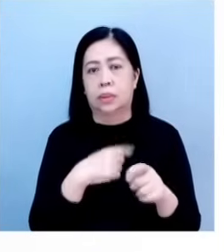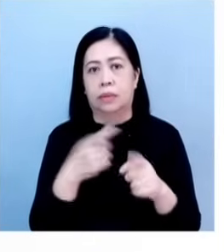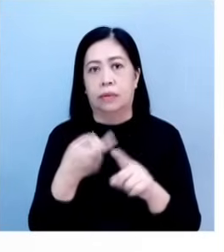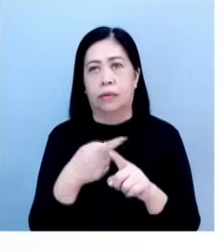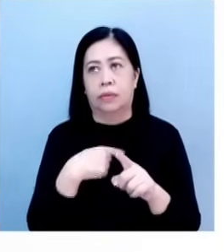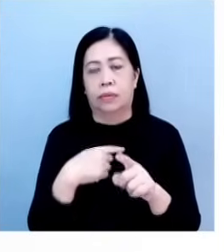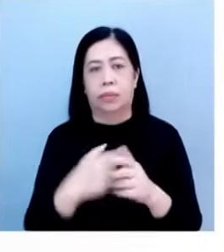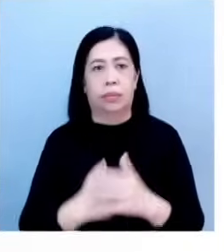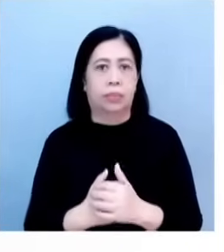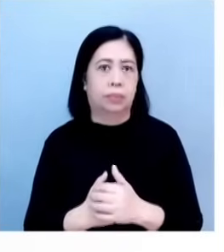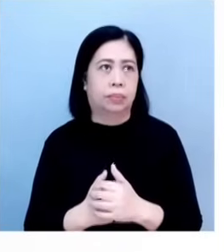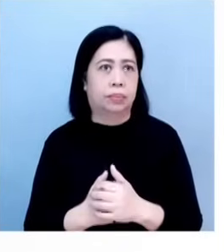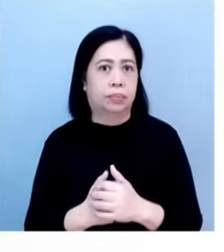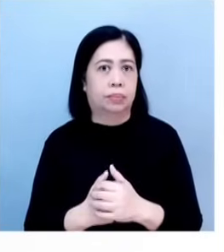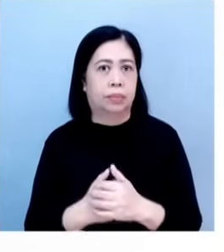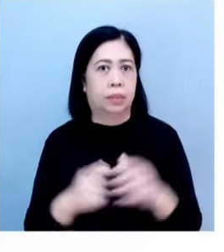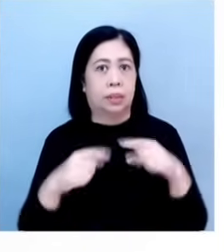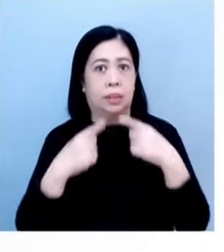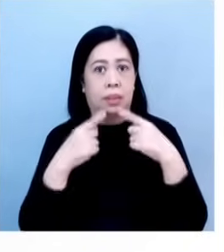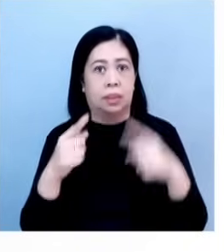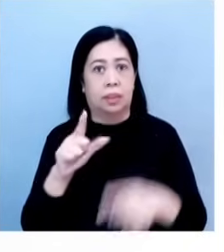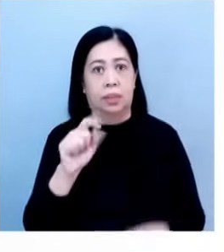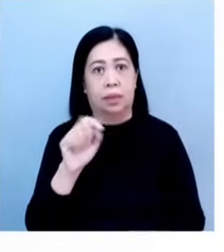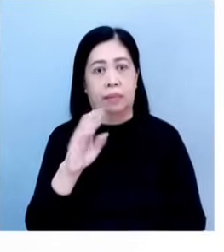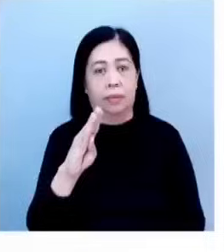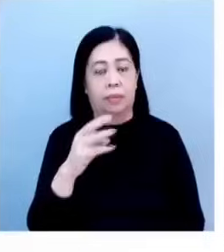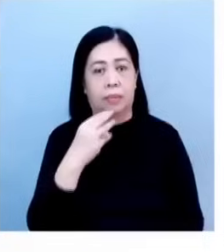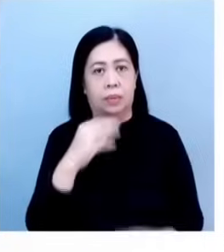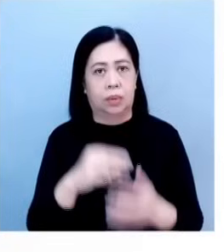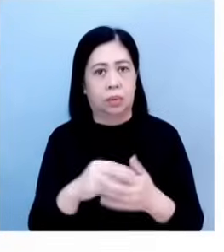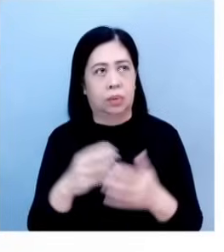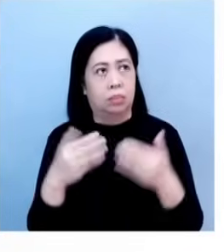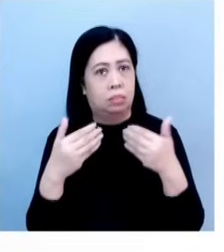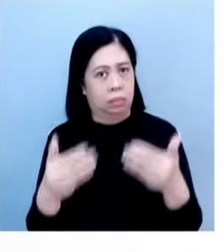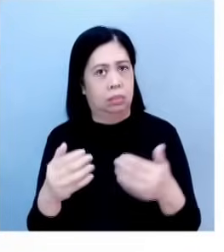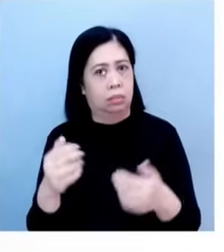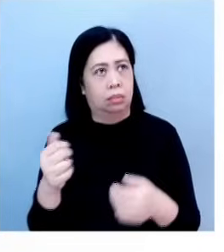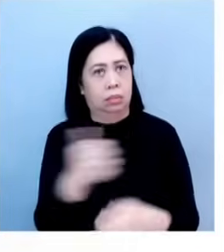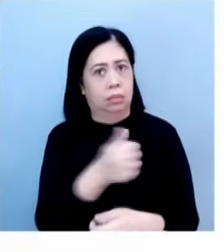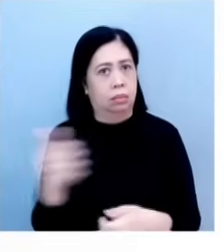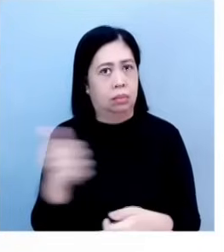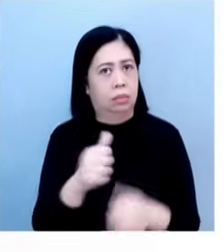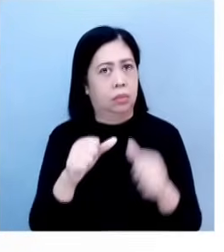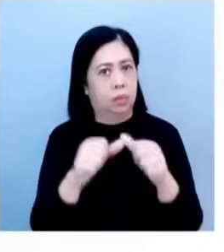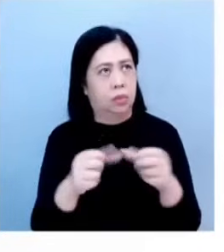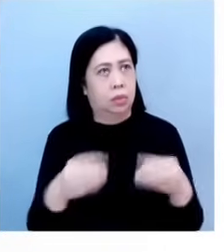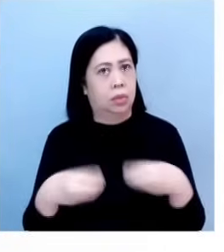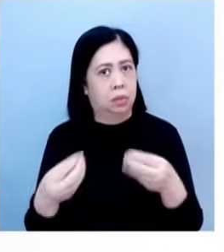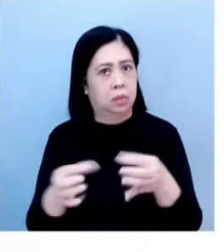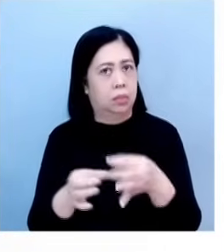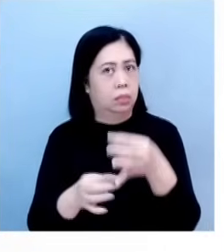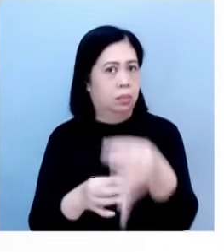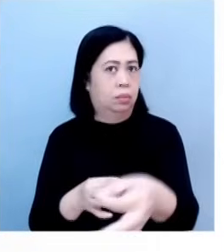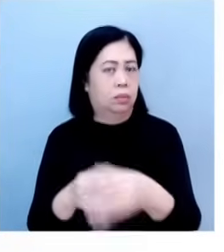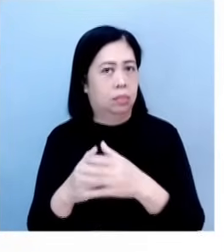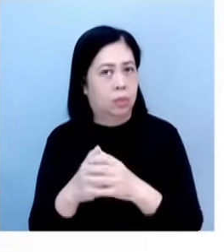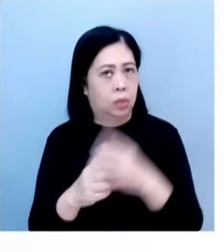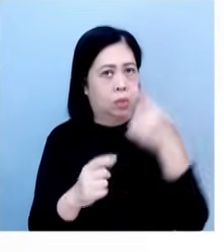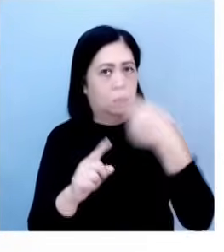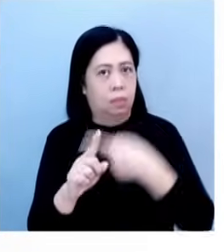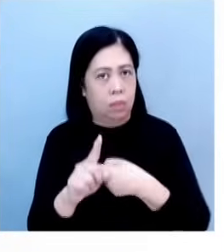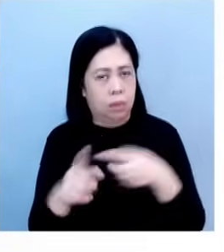sa inlabas nga ng LTFRB. Sabi natin, bumiyahe tayo dahil nagbigay naman na extended ng isang buwan